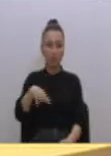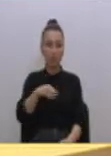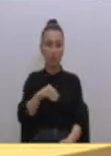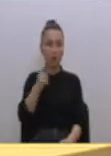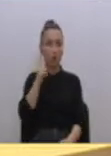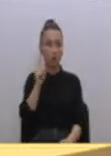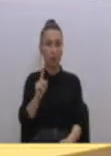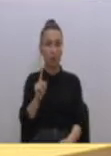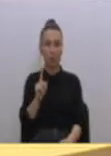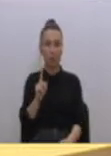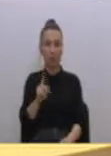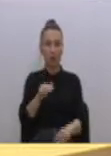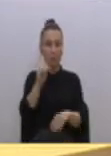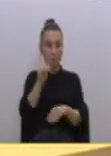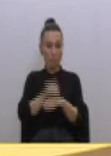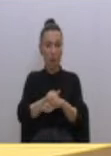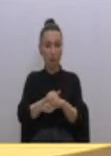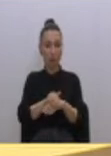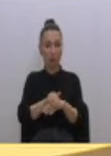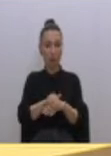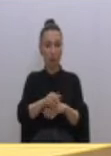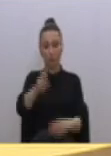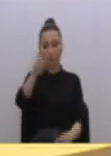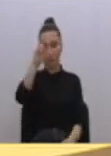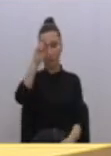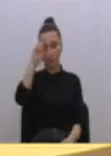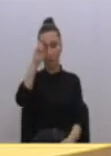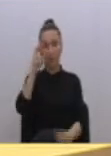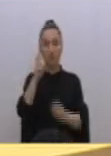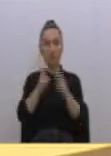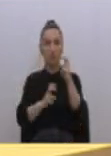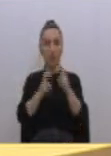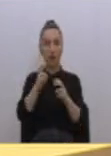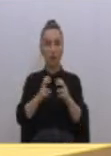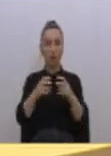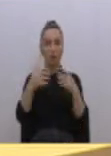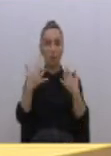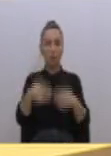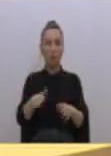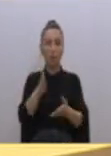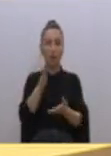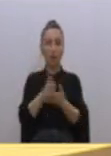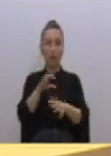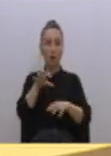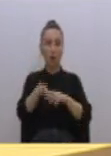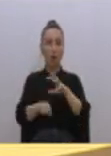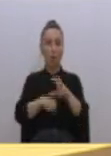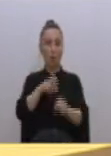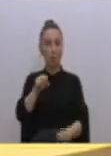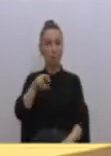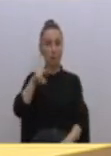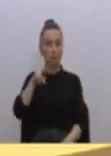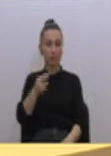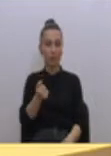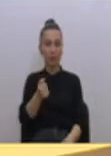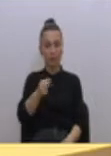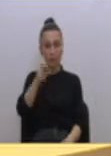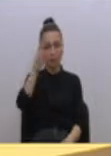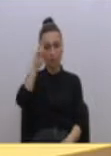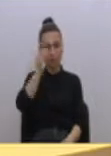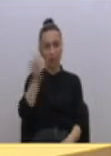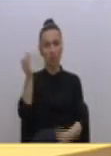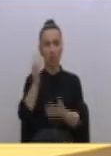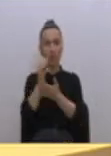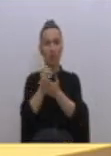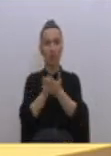რომ ფაქტობრივად სახელმწიფო საწარმოები გახდა კორუფციისა და სახელმწიფო